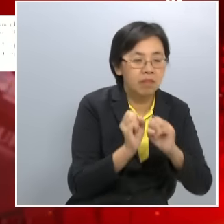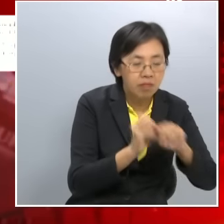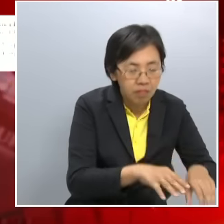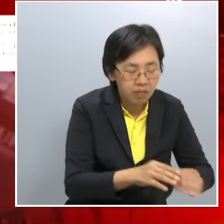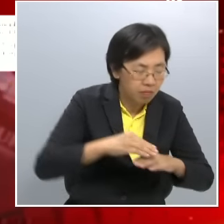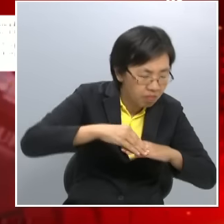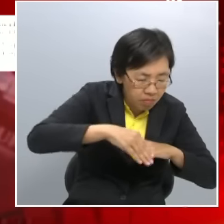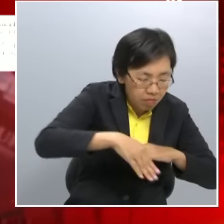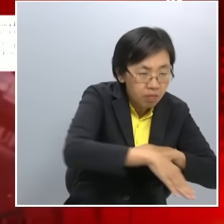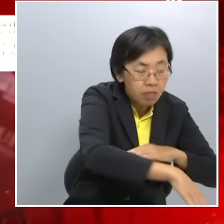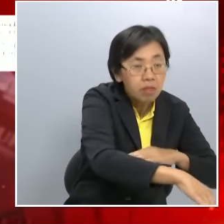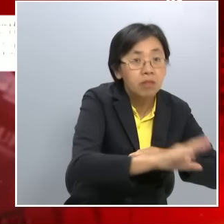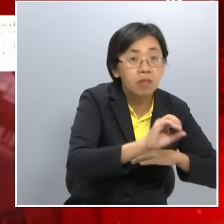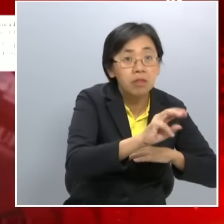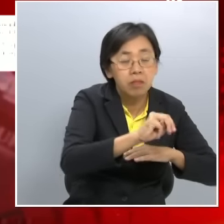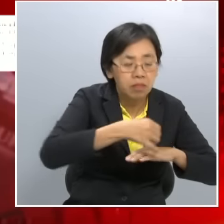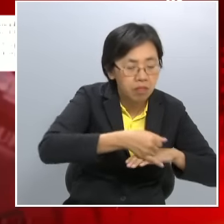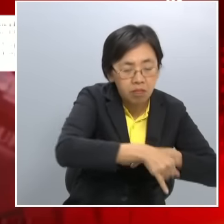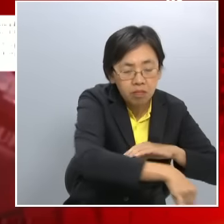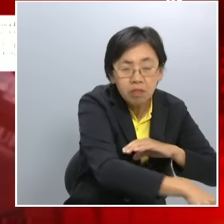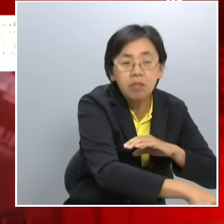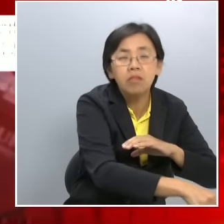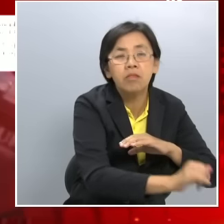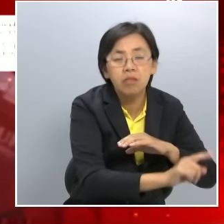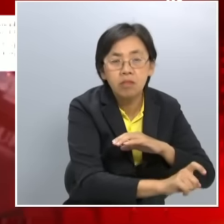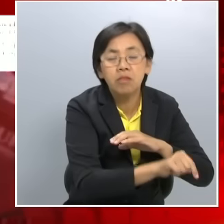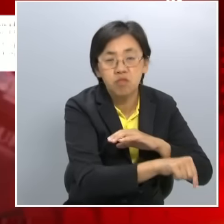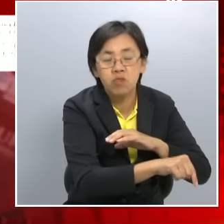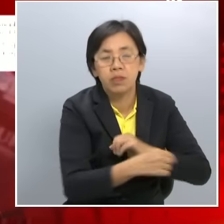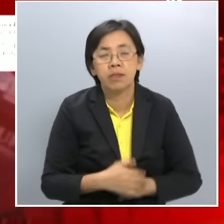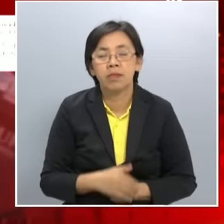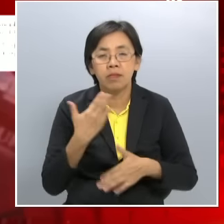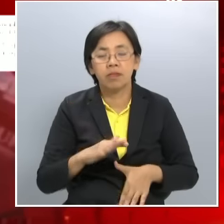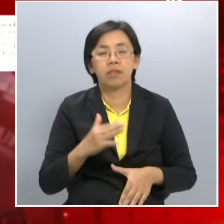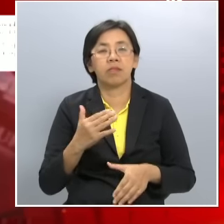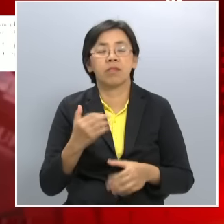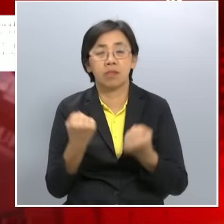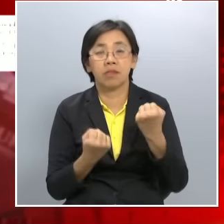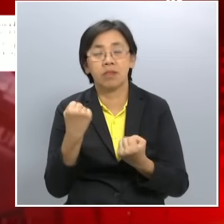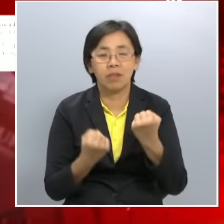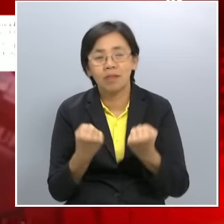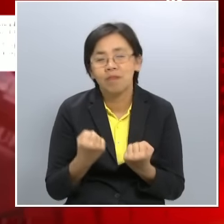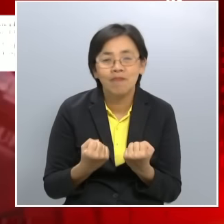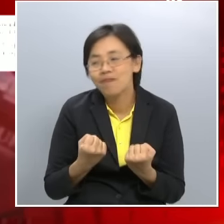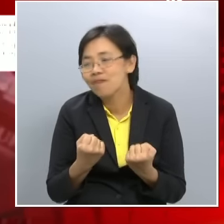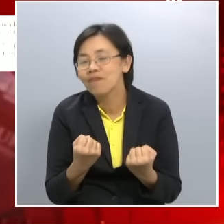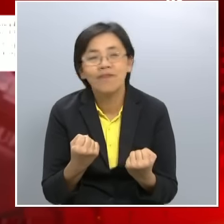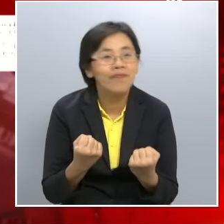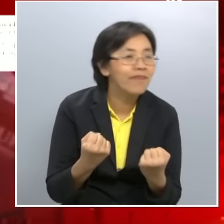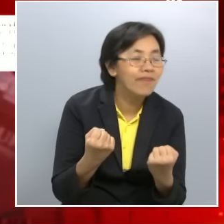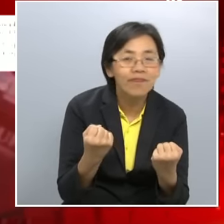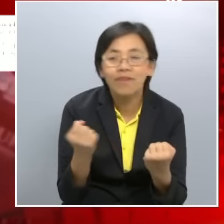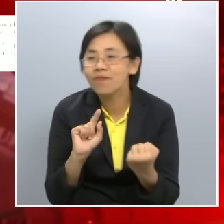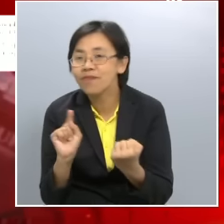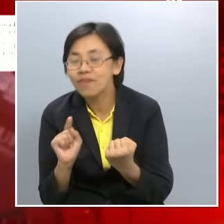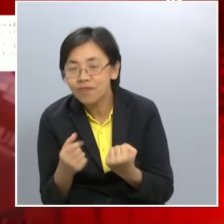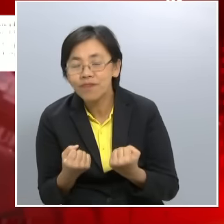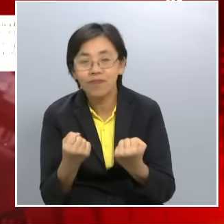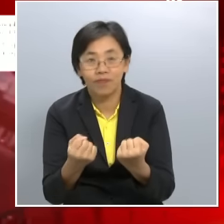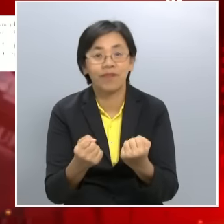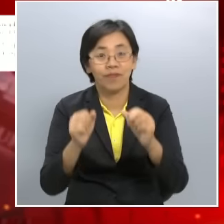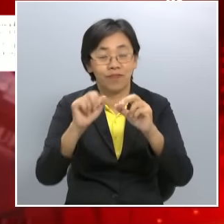เมตรทำการอำพรางศพครับจากนั้นครับขับรถของผู้ตายไปก่อเหตุวิ่งราวทองที่ห้างดังกล่